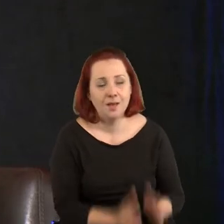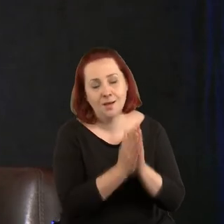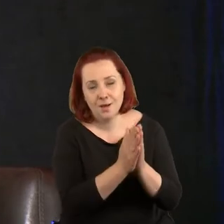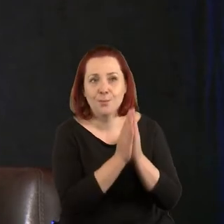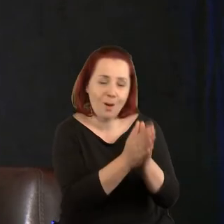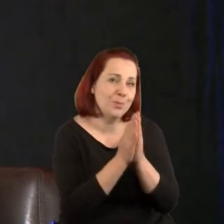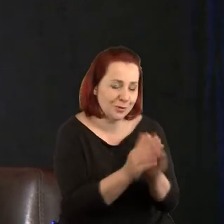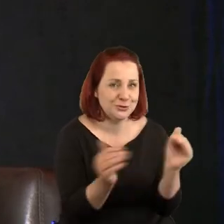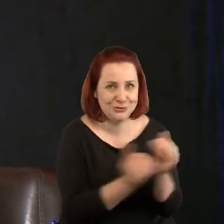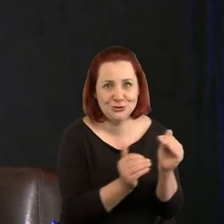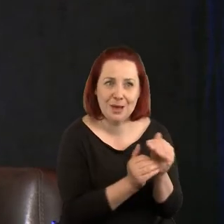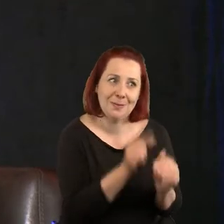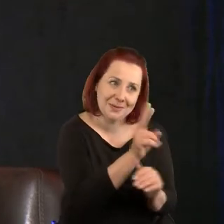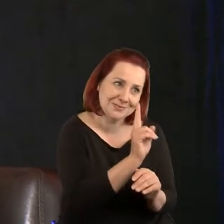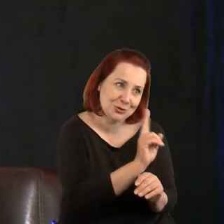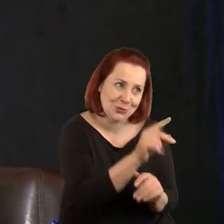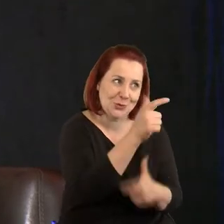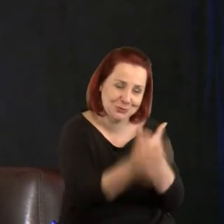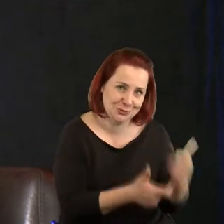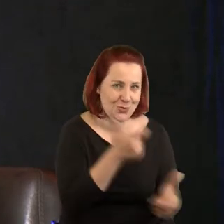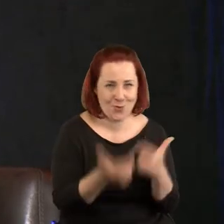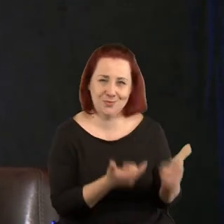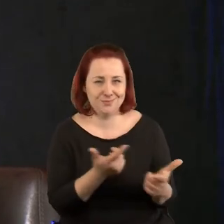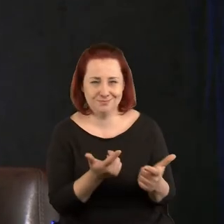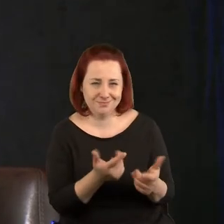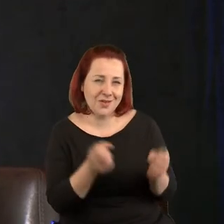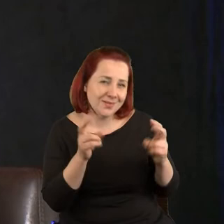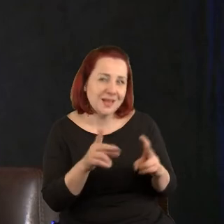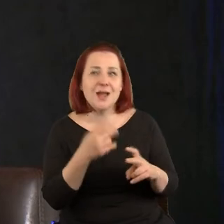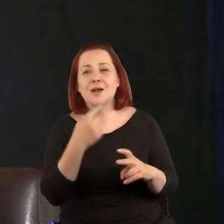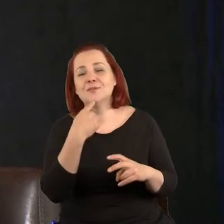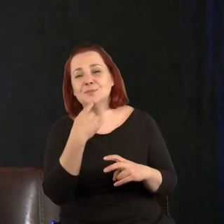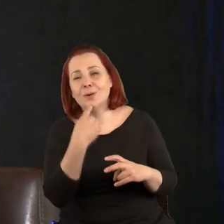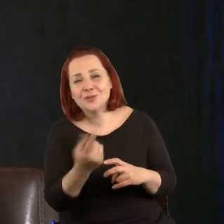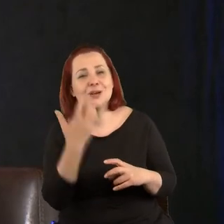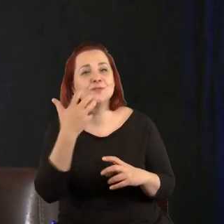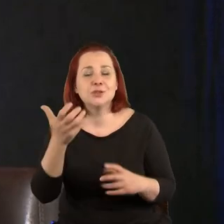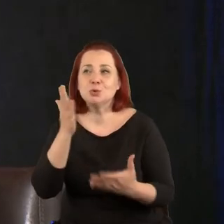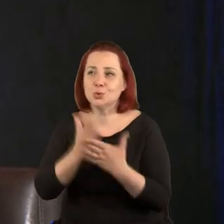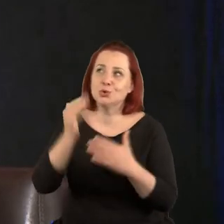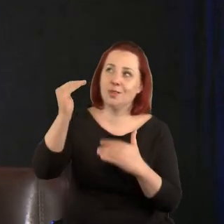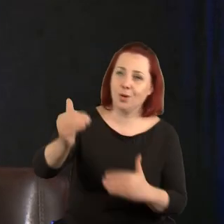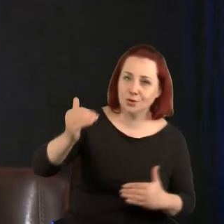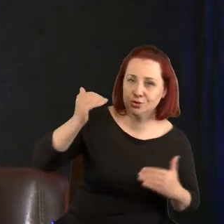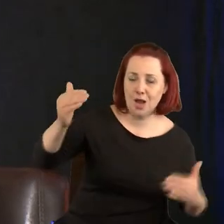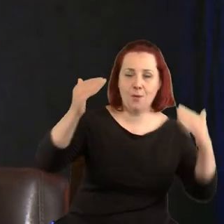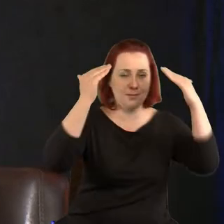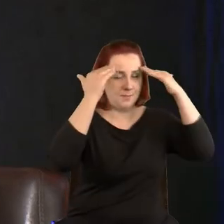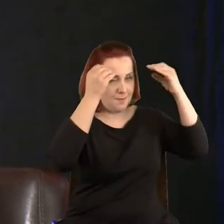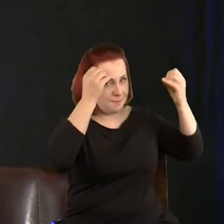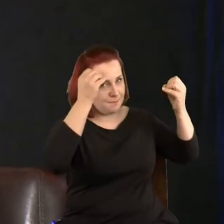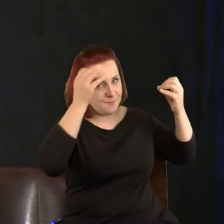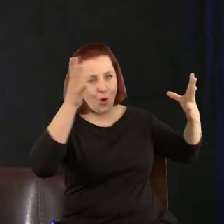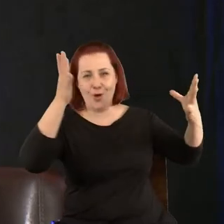coś zrobił. Jasne, że tak jak wspomniałam wcześniej, dzisiaj już dojrzałam i dorosłam, już jestem taka mądra